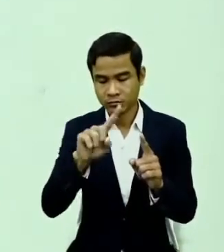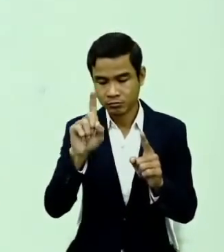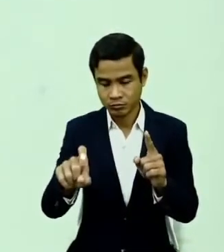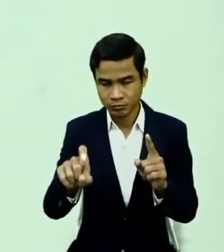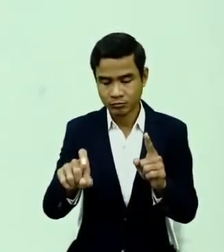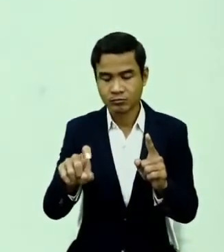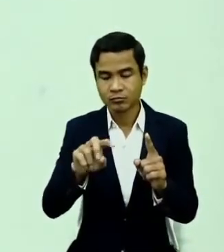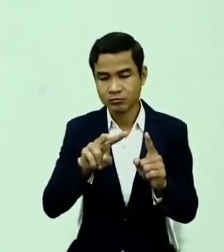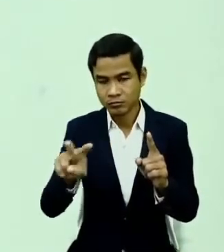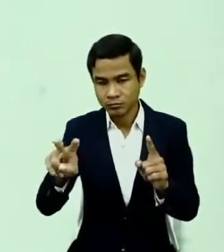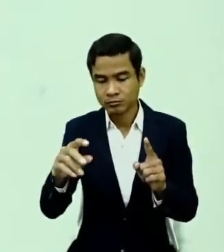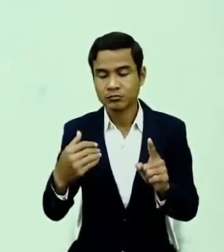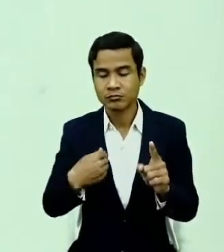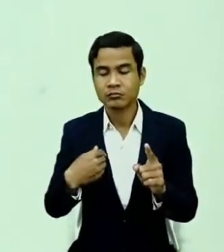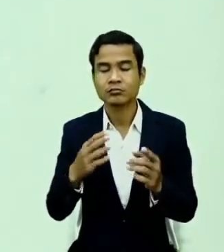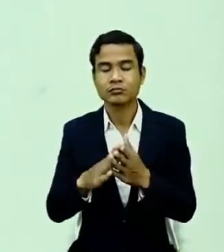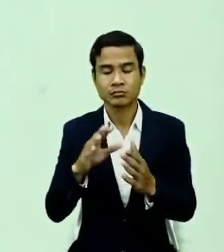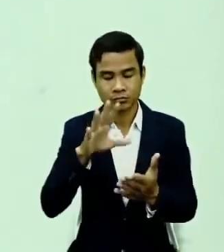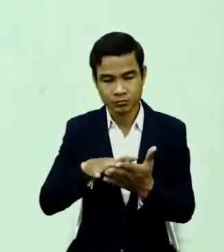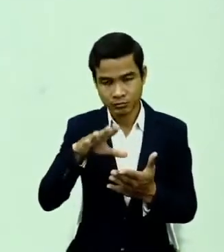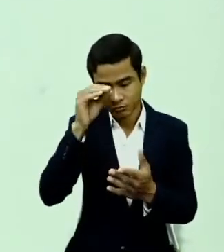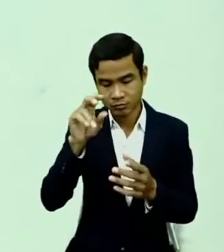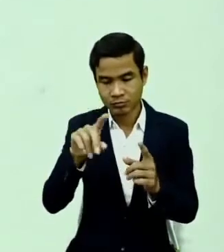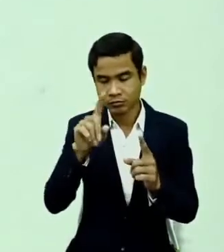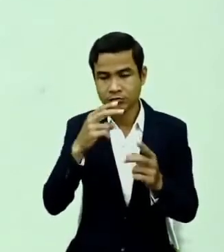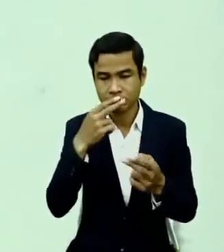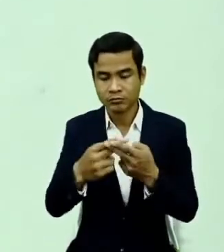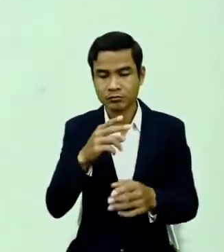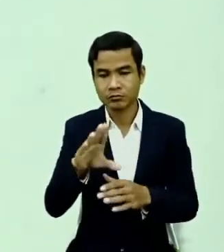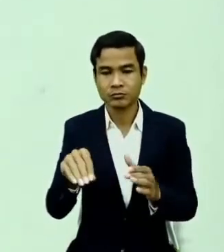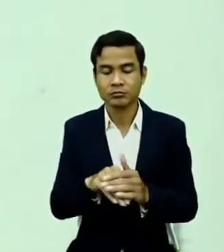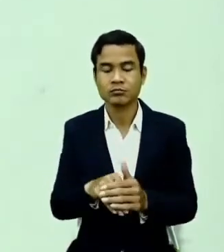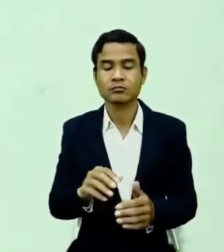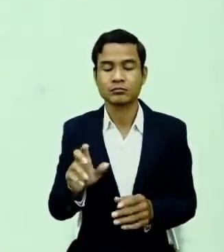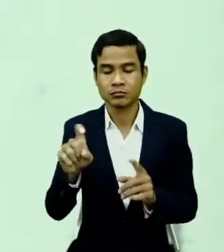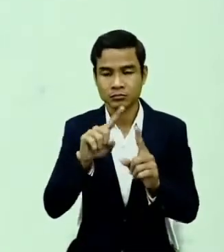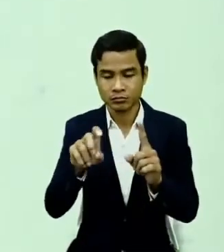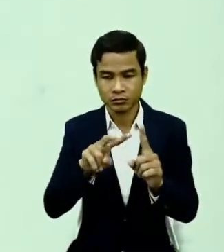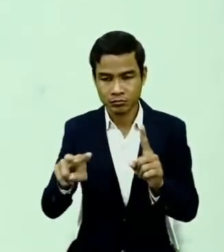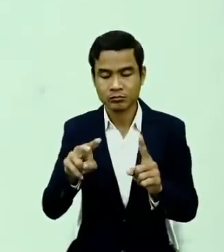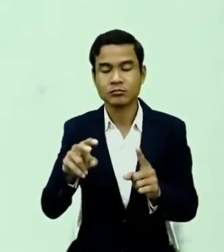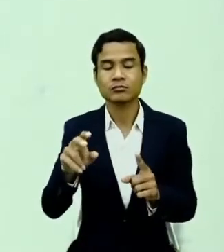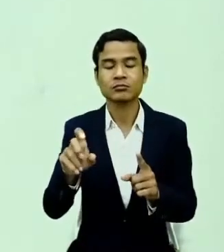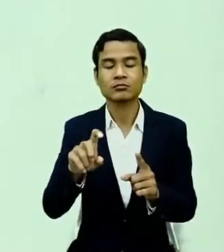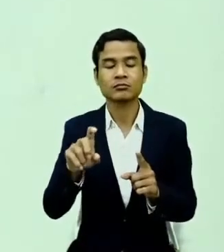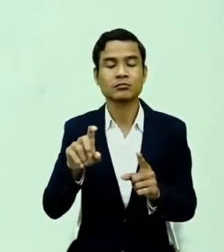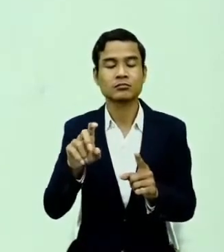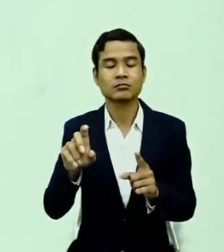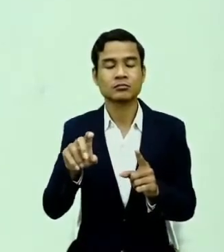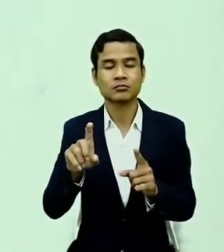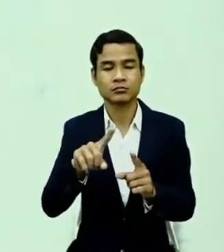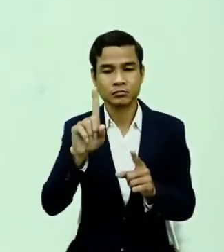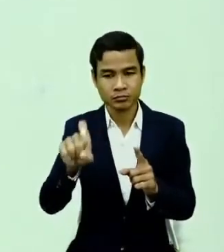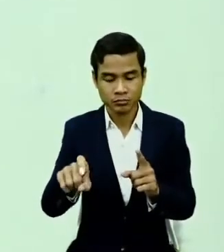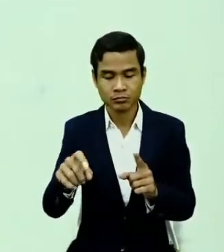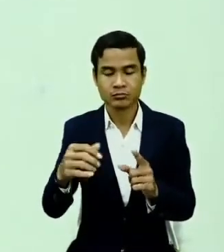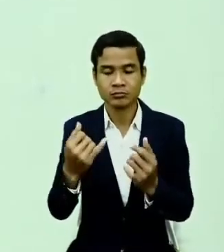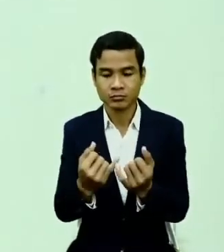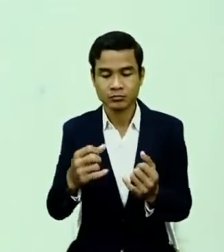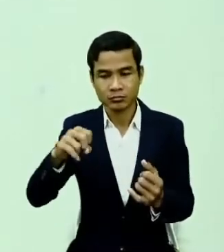ចឹងទាំងសិក្សាសំណួរទាំងអស់គ្នាសំណួរតើតម្រូវការរបស់មាមានអ្វីខ្លះ